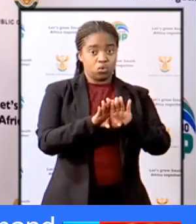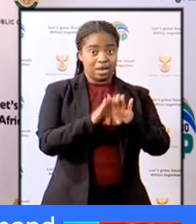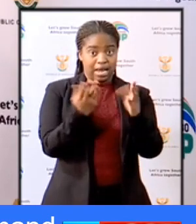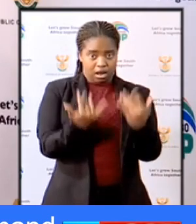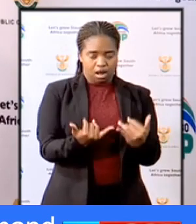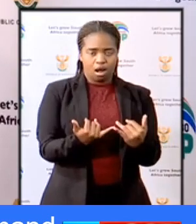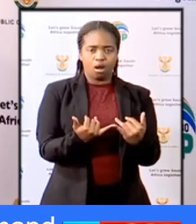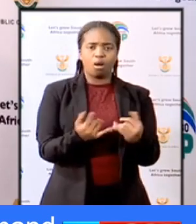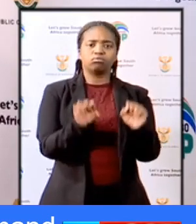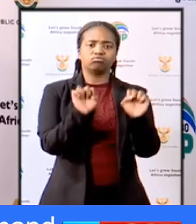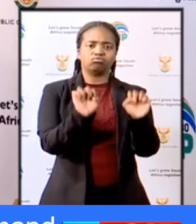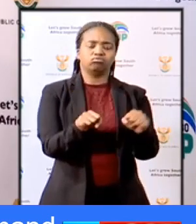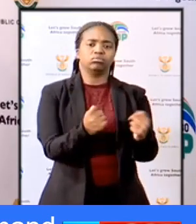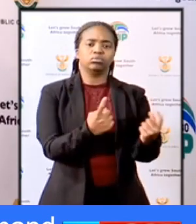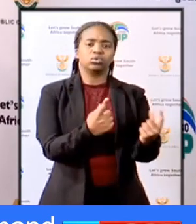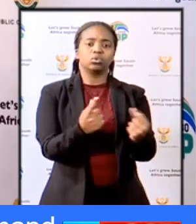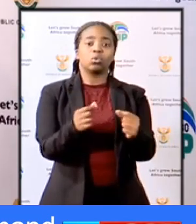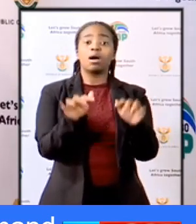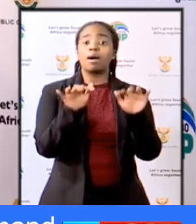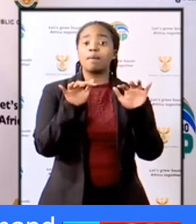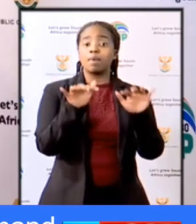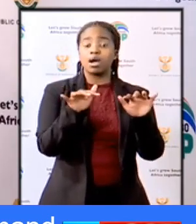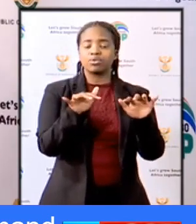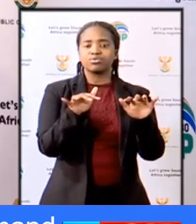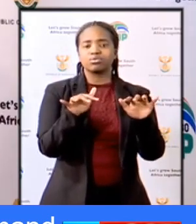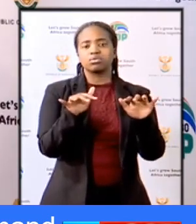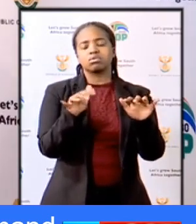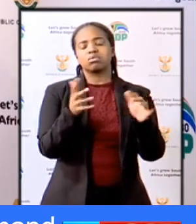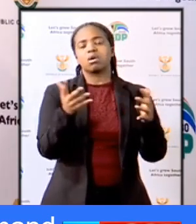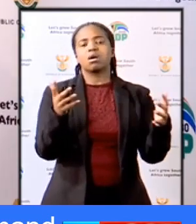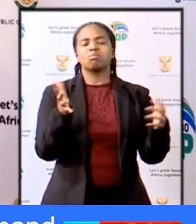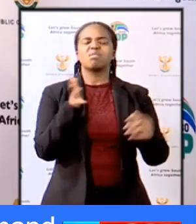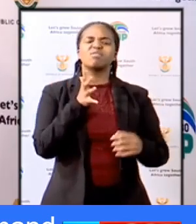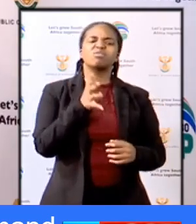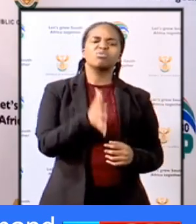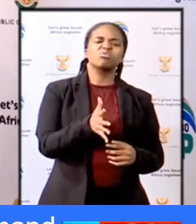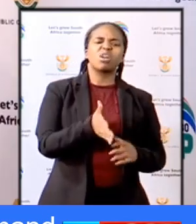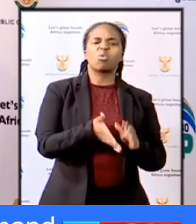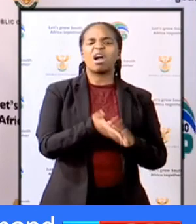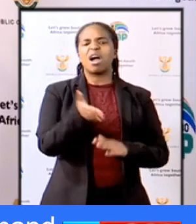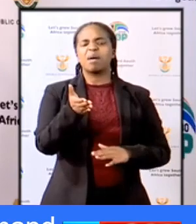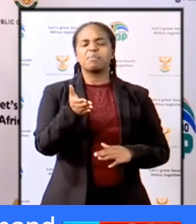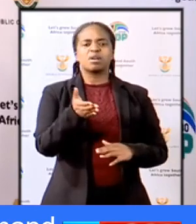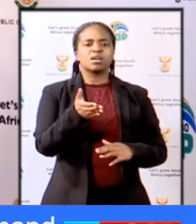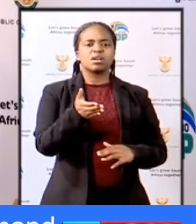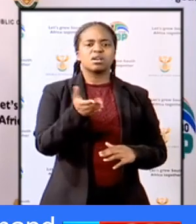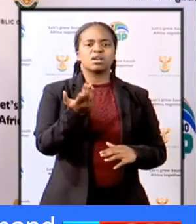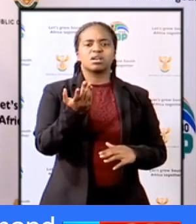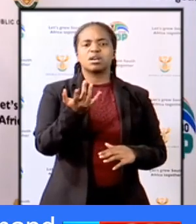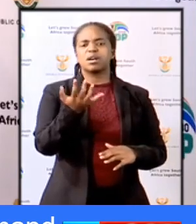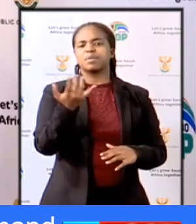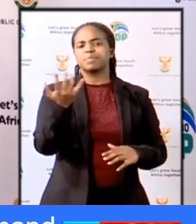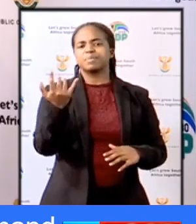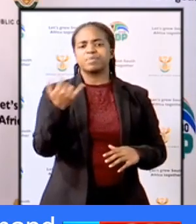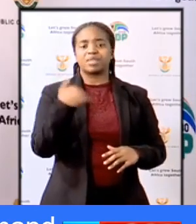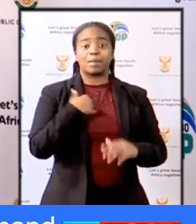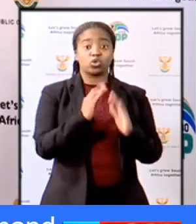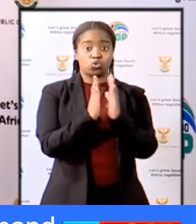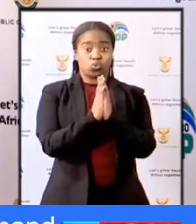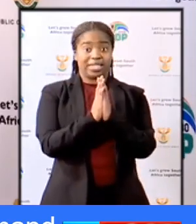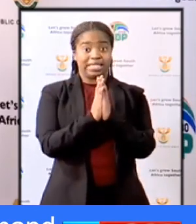ukuthi abantu abafuna ukuya abafisa ukuya ezindaweni